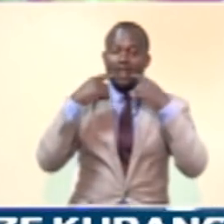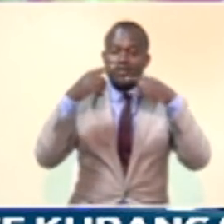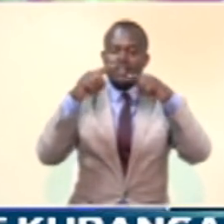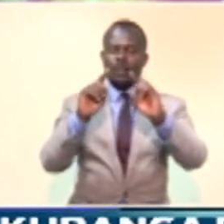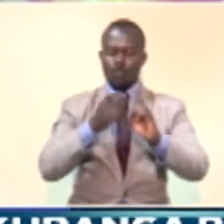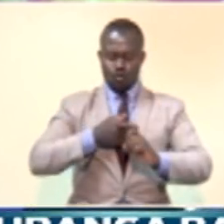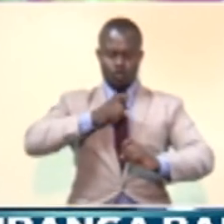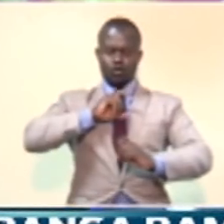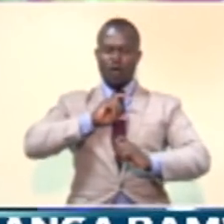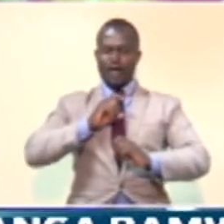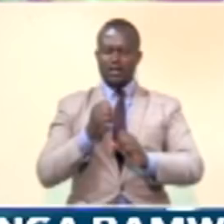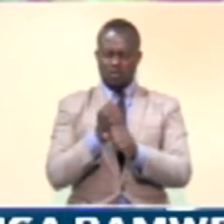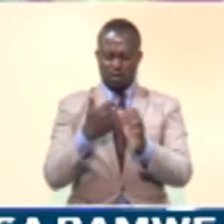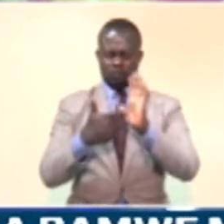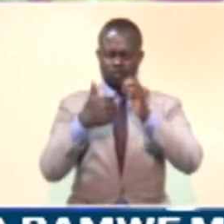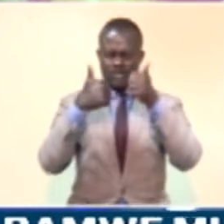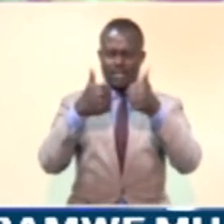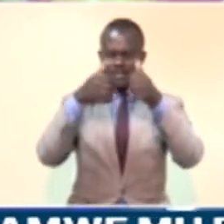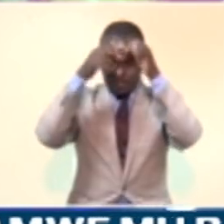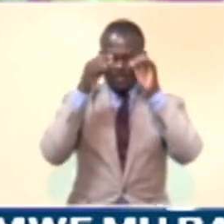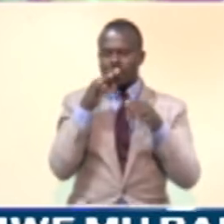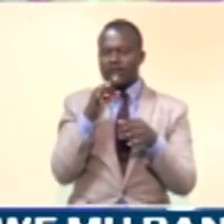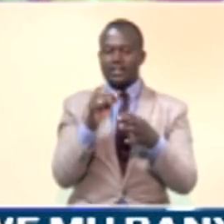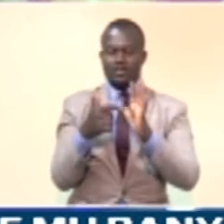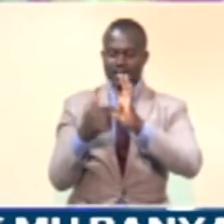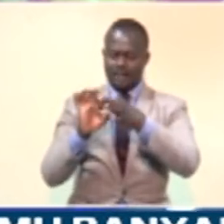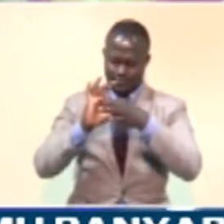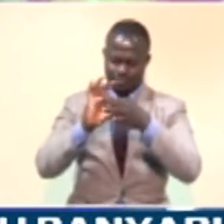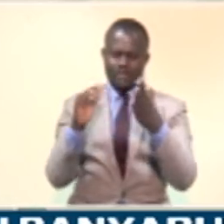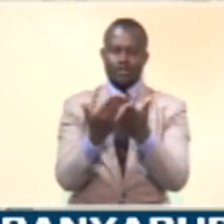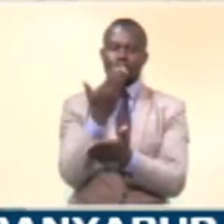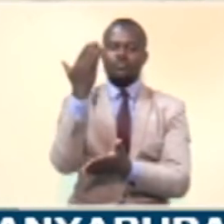paji nshya mu mubano wabyo. Jean-Pierre Kagabo adufitiye inkuru irambuye.